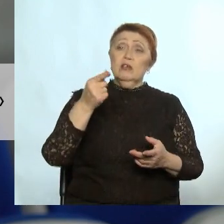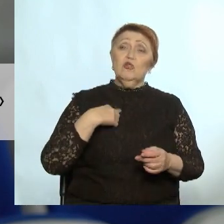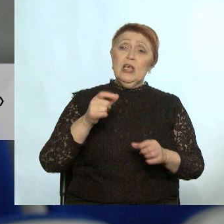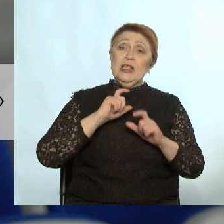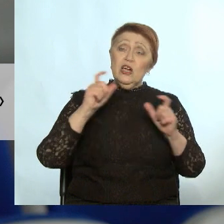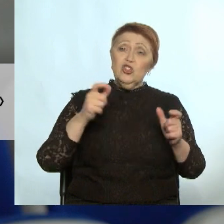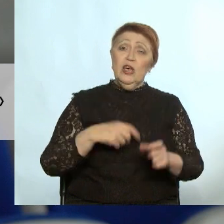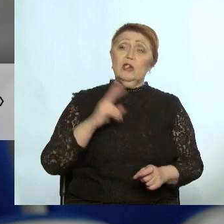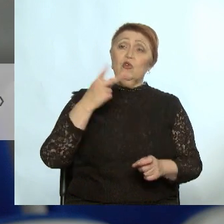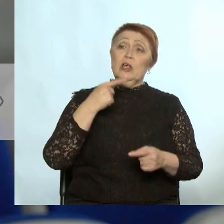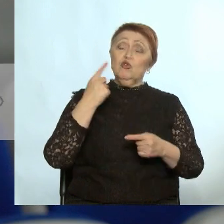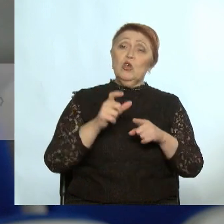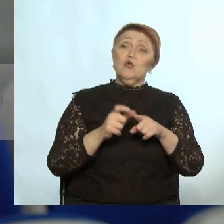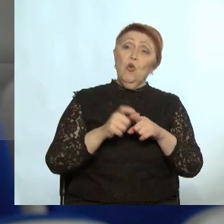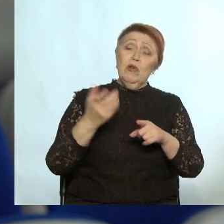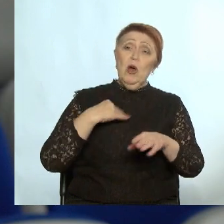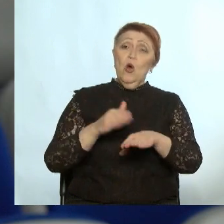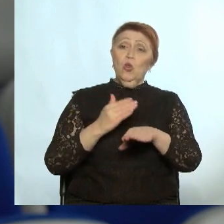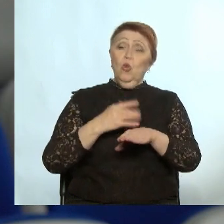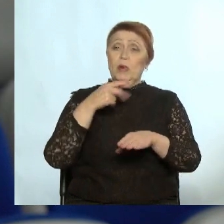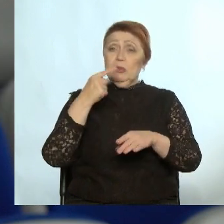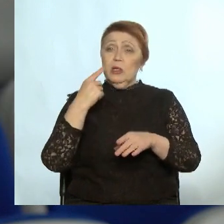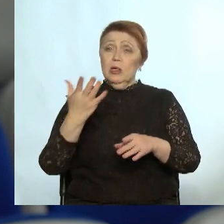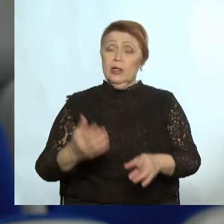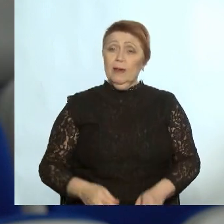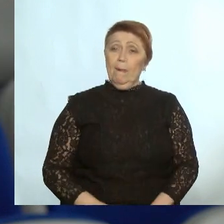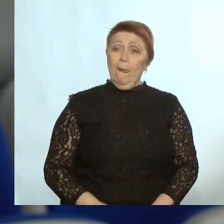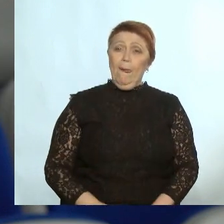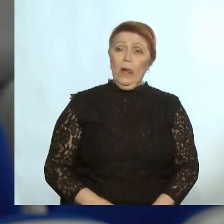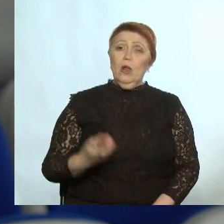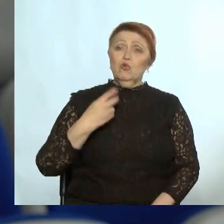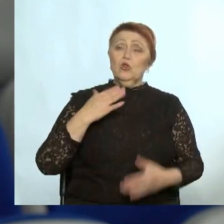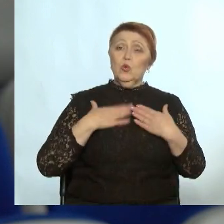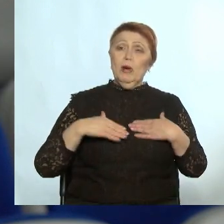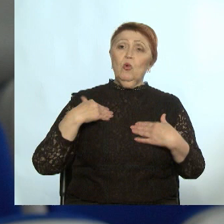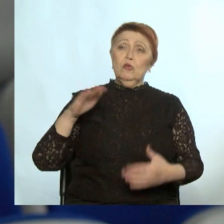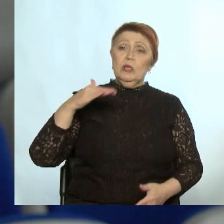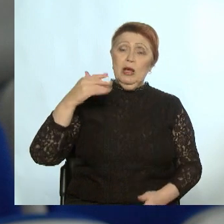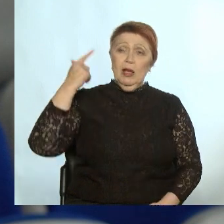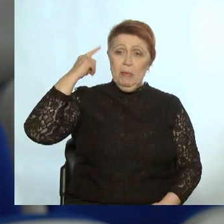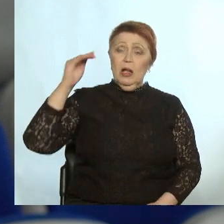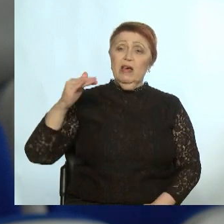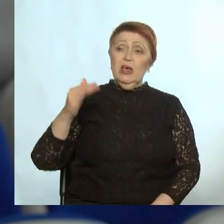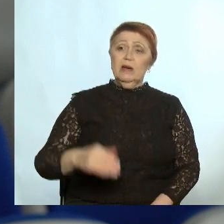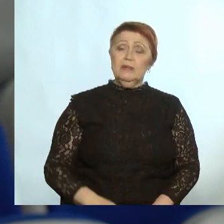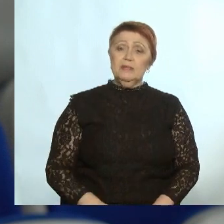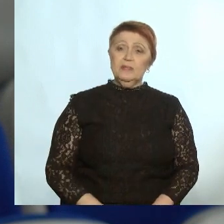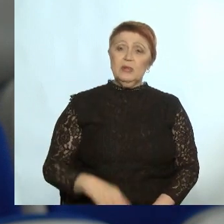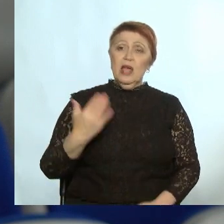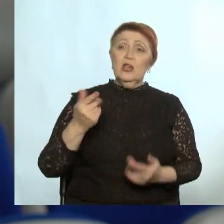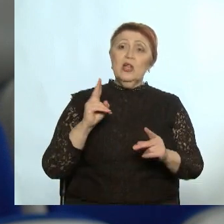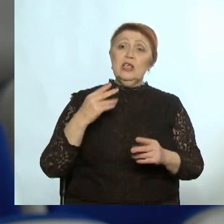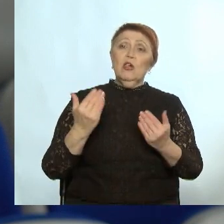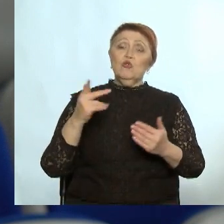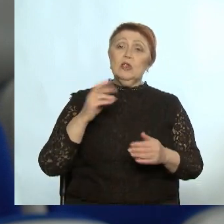спокойно сказать, кого-то нужно прикрикнуть на него, а потом еще там подъехать его успокоить, потому что он чересчур такой перенервничал, и прямо у